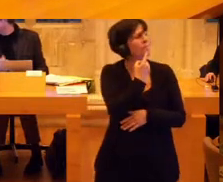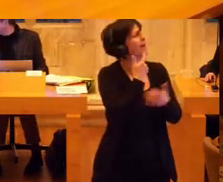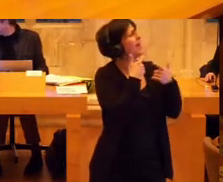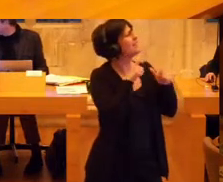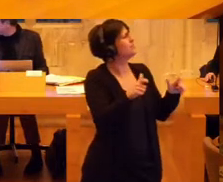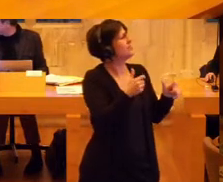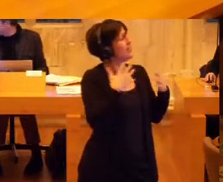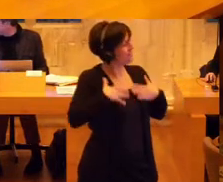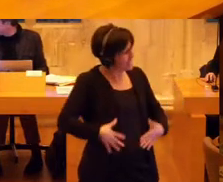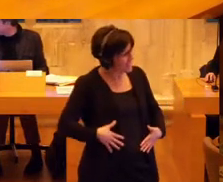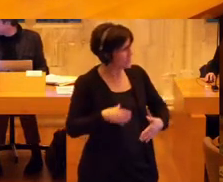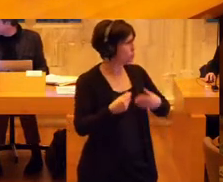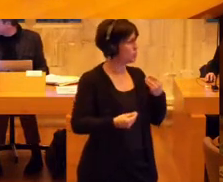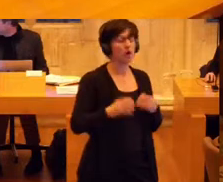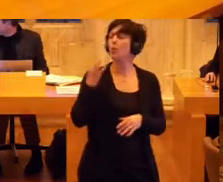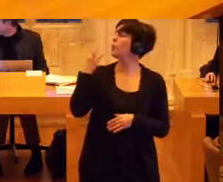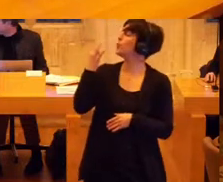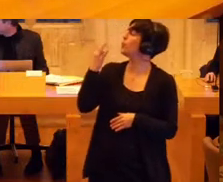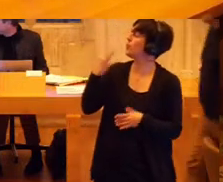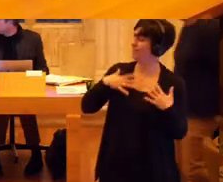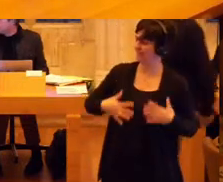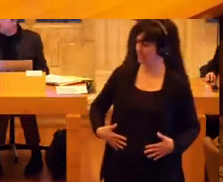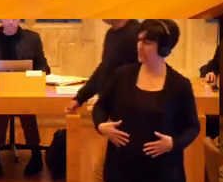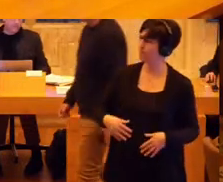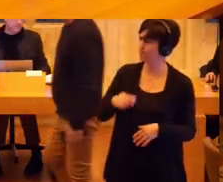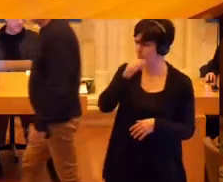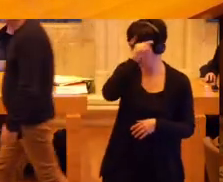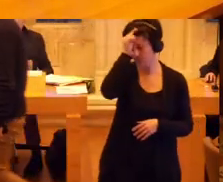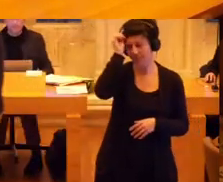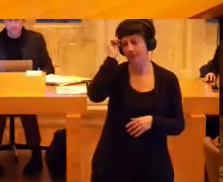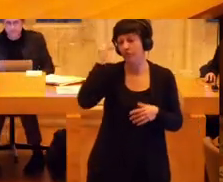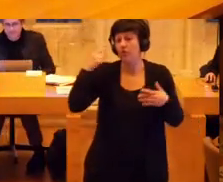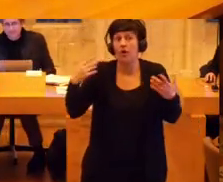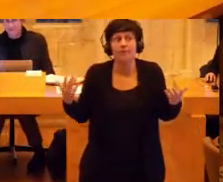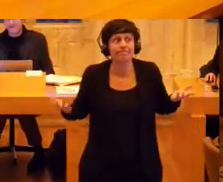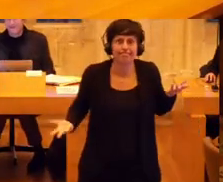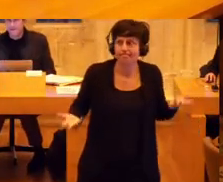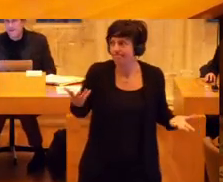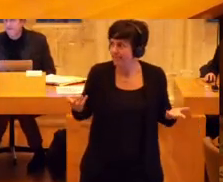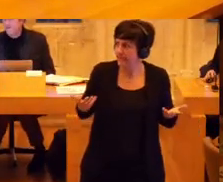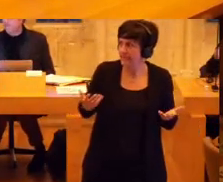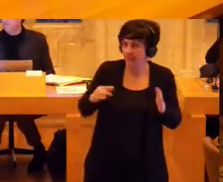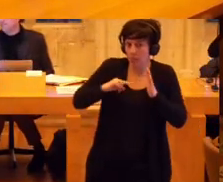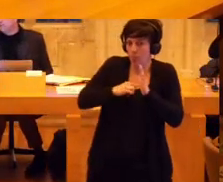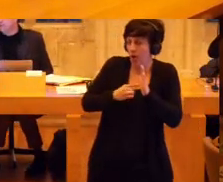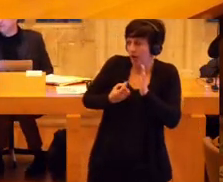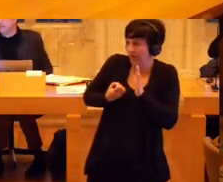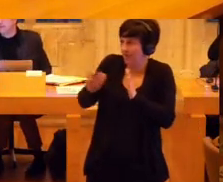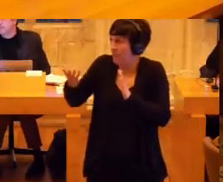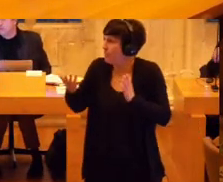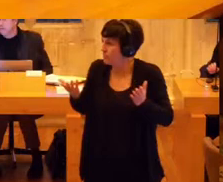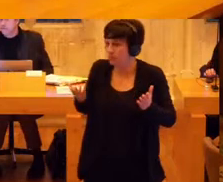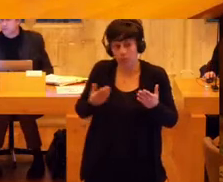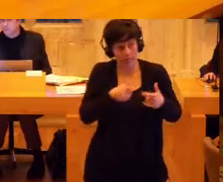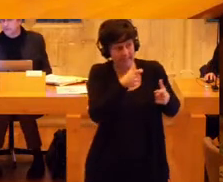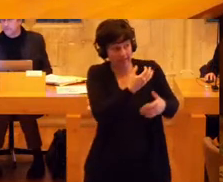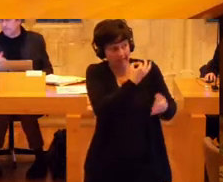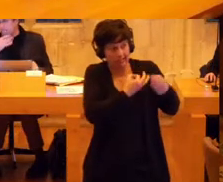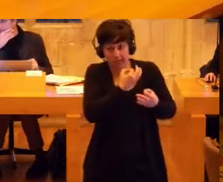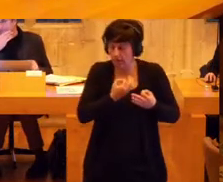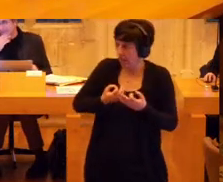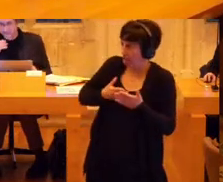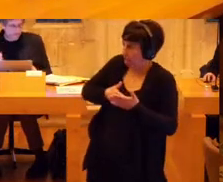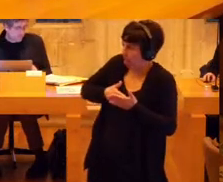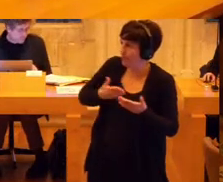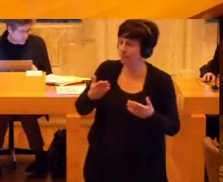d'accessibilité physique, vous voulez dire ? Oui. Oui, oui. Donc voilà, c'est un point que je voulais vous souligner. Merci.